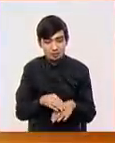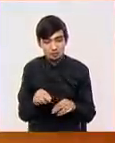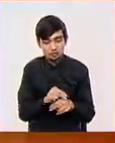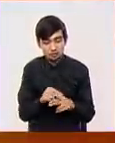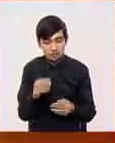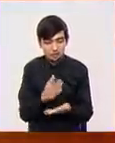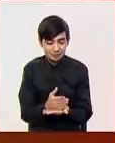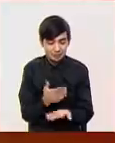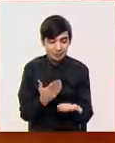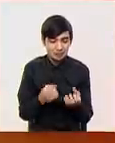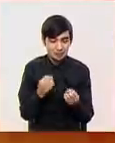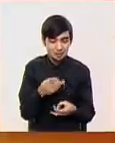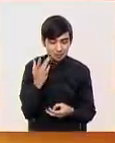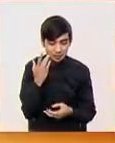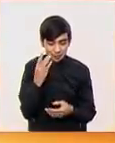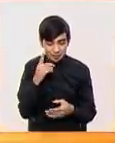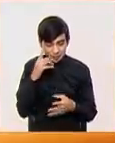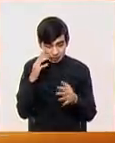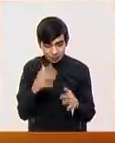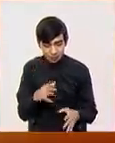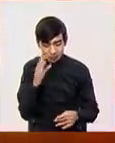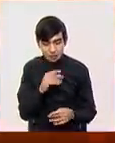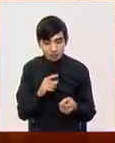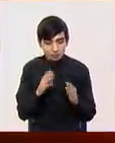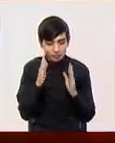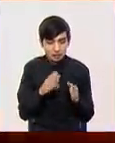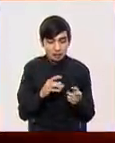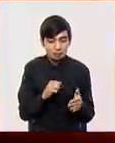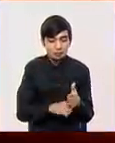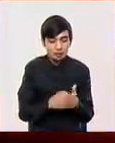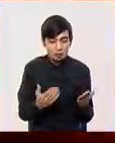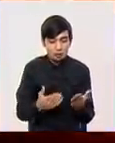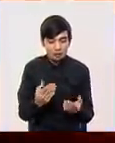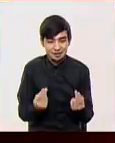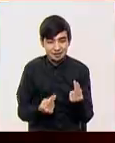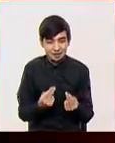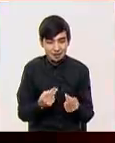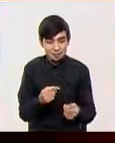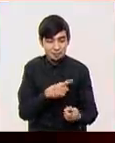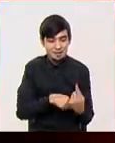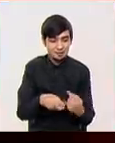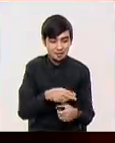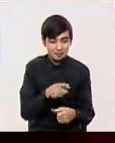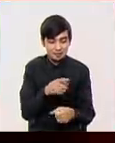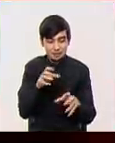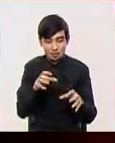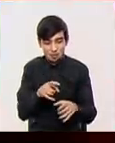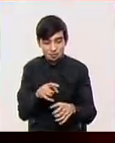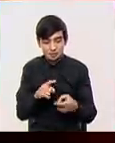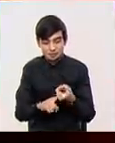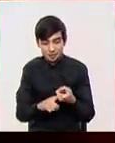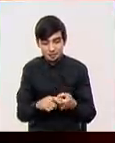ма? Ал олардың осындай дертке шалдығуына тікелей себепші болған ойын бизнес өкілдерінің әрекетіне неге заң жүзінде тыйым